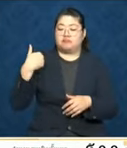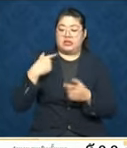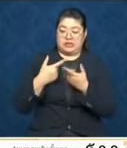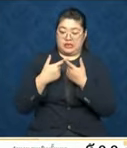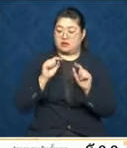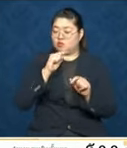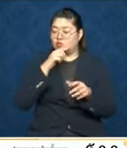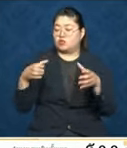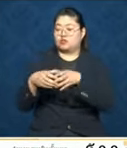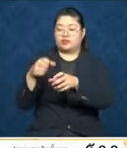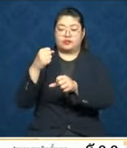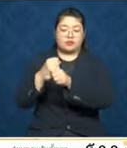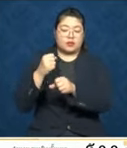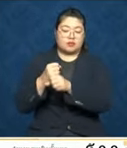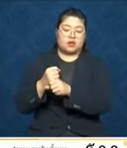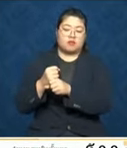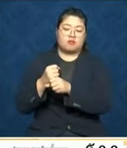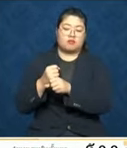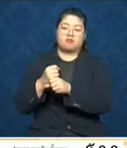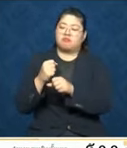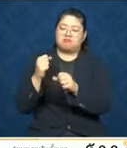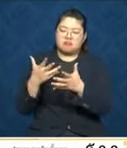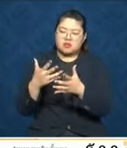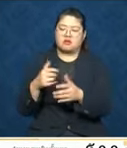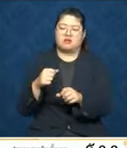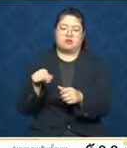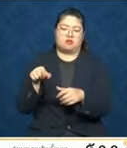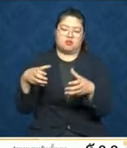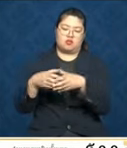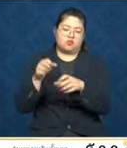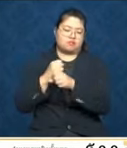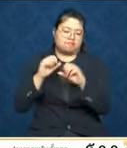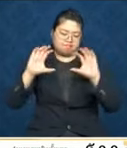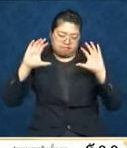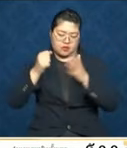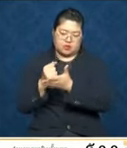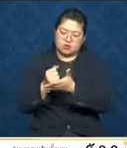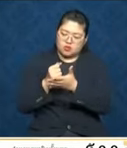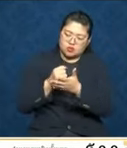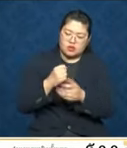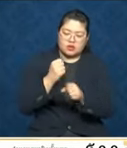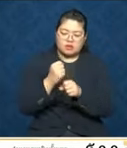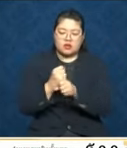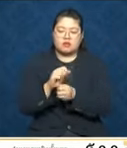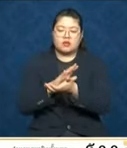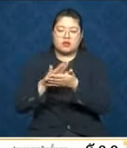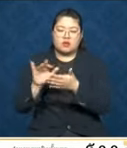การเคลื่อนไหวตอบสนองจากหน่วยงานของรัฐบาลซึ่งเป็นคน